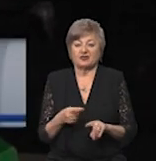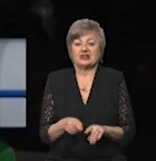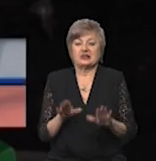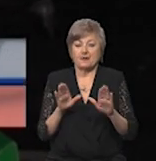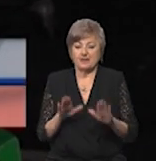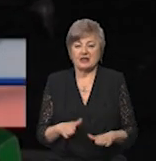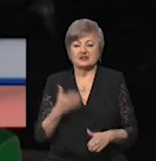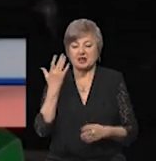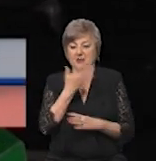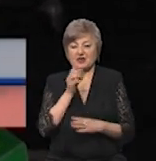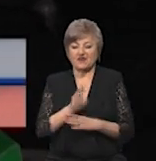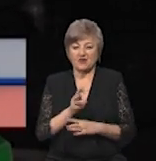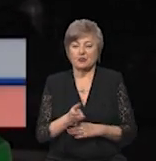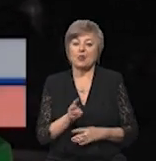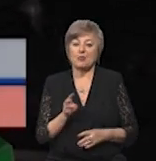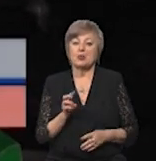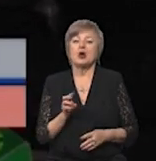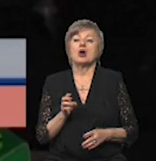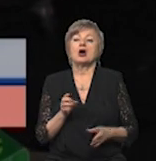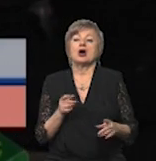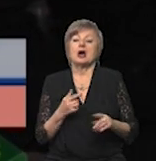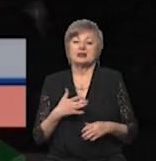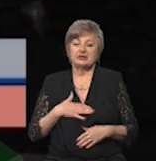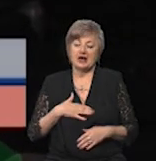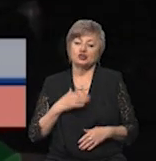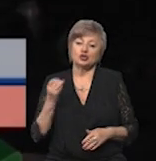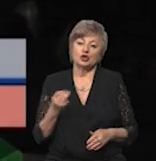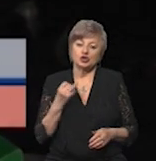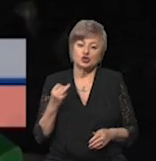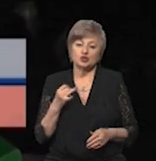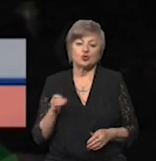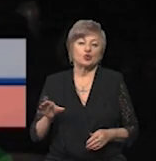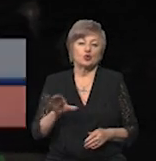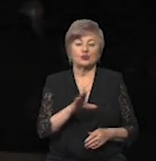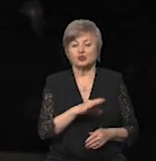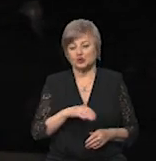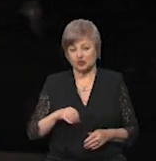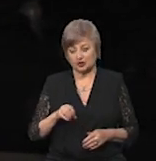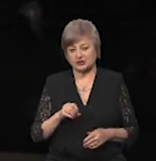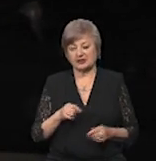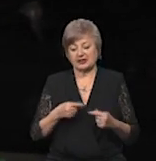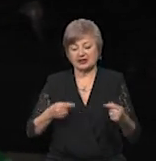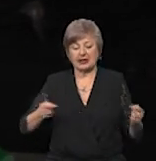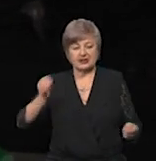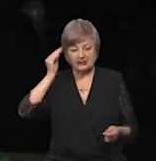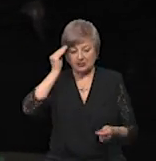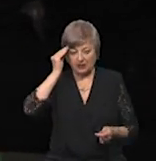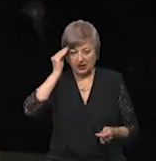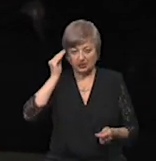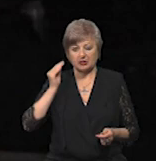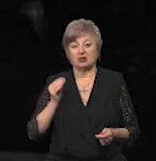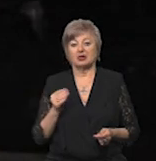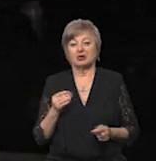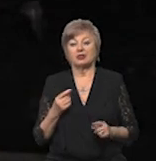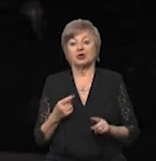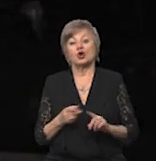об'єднані фільмом Романа Бондарчука, об'єднані нашою історією, всі вони мають про нього абсолютно різну думку. Тобто хтось